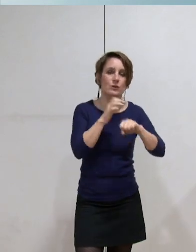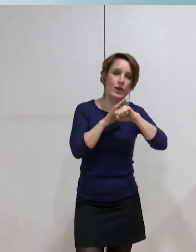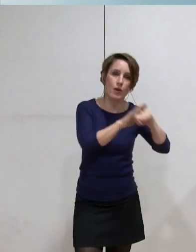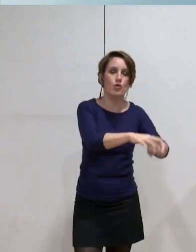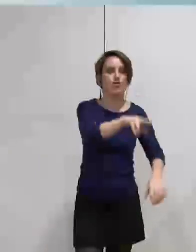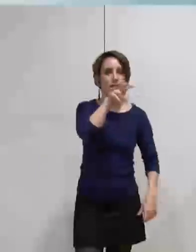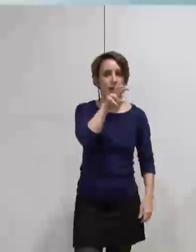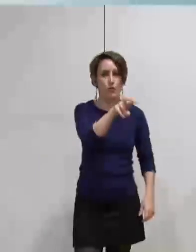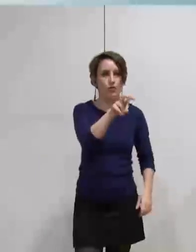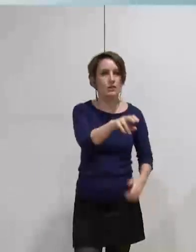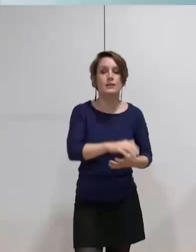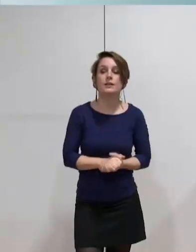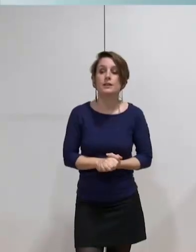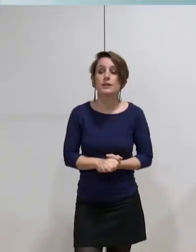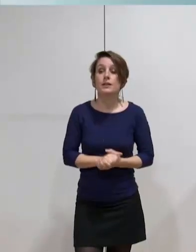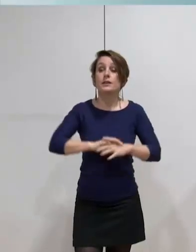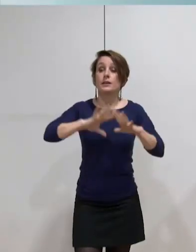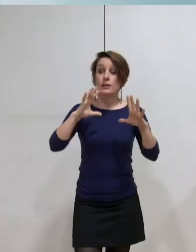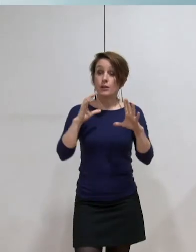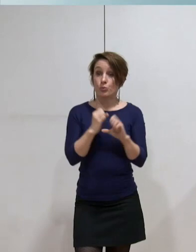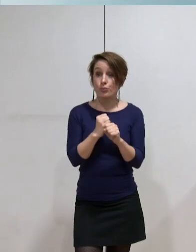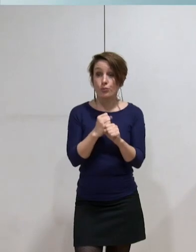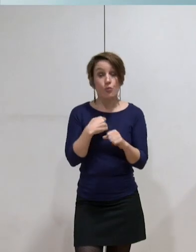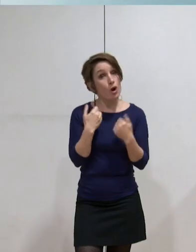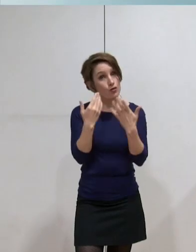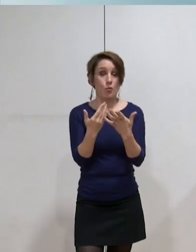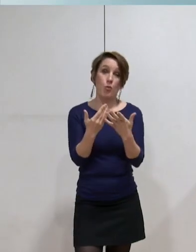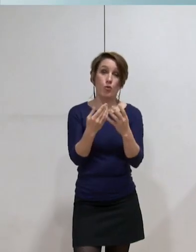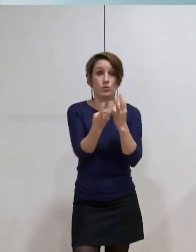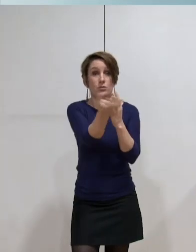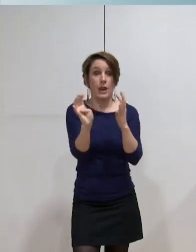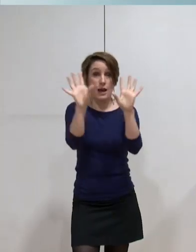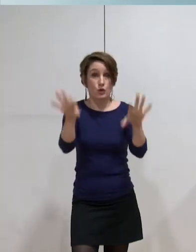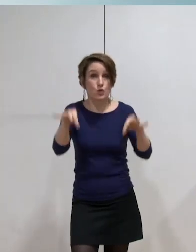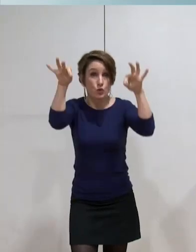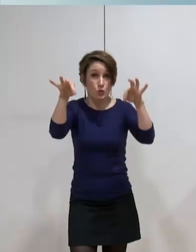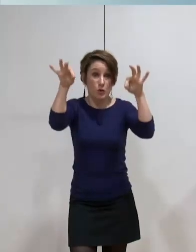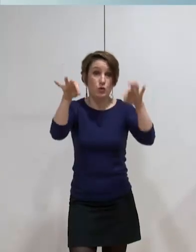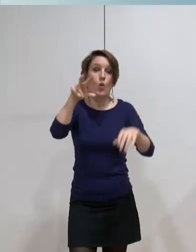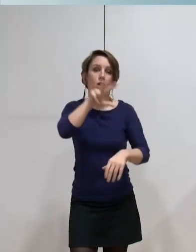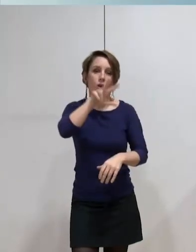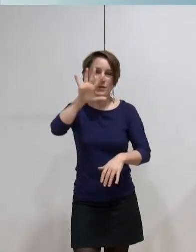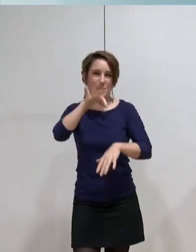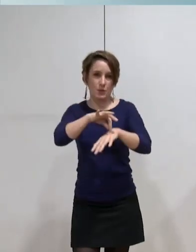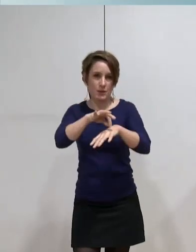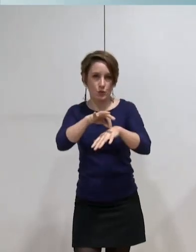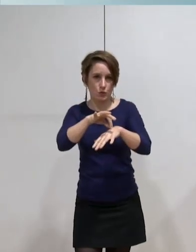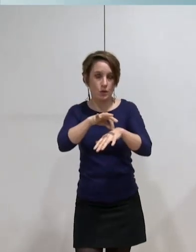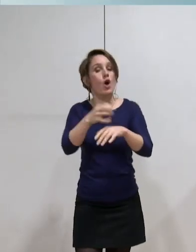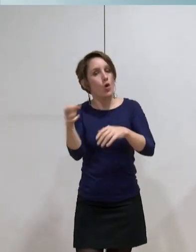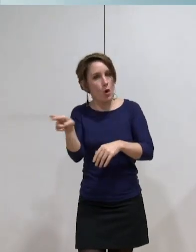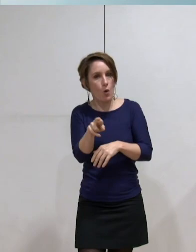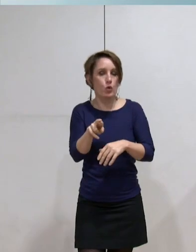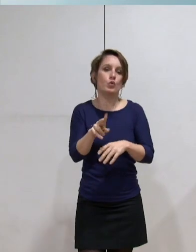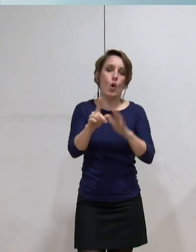et des écologistes sur ce je vous propose de suspendre la séance pour 35 minutes et nous reprendons donc à la délibération numéro